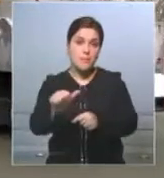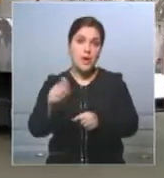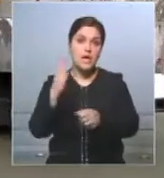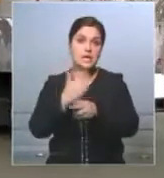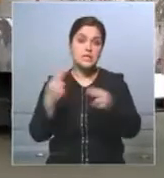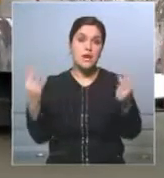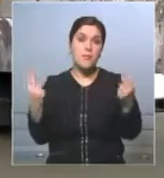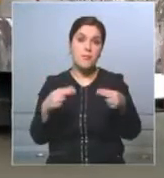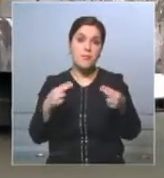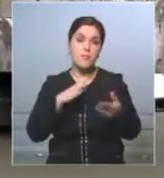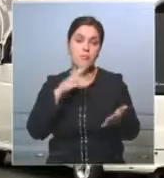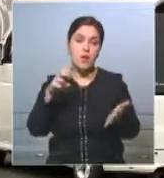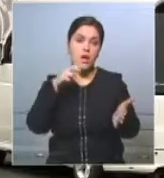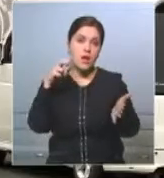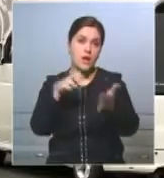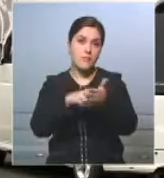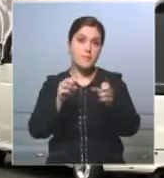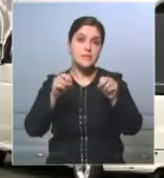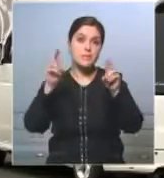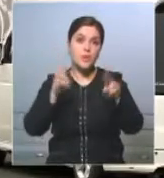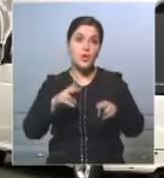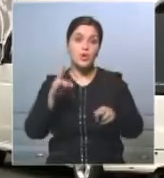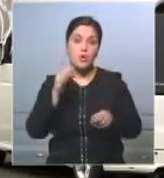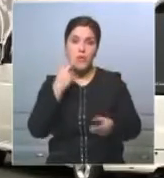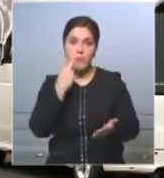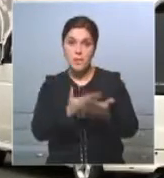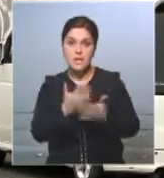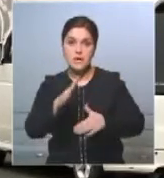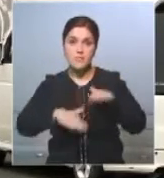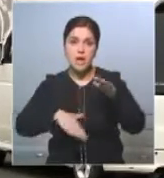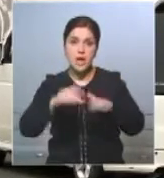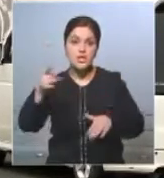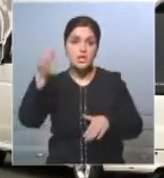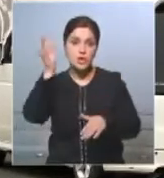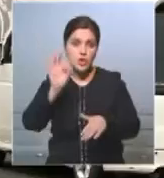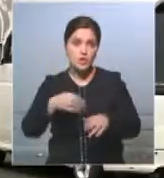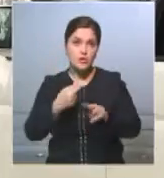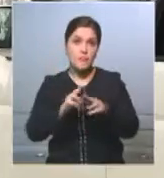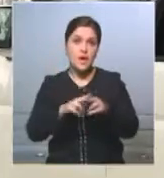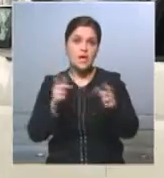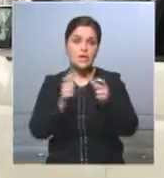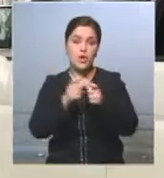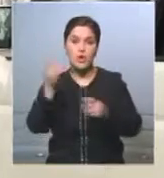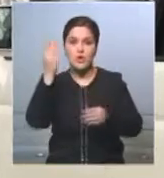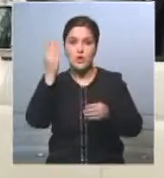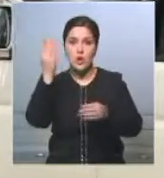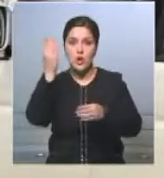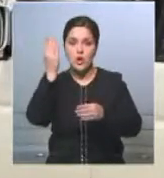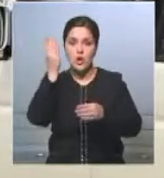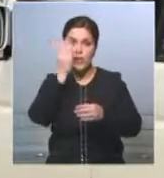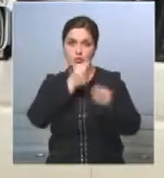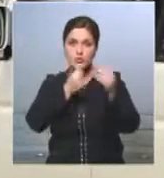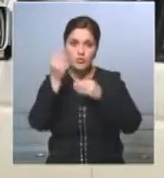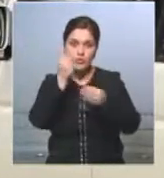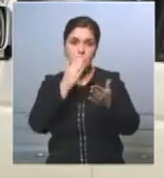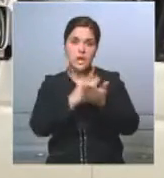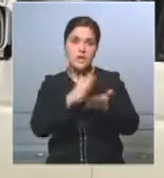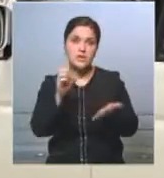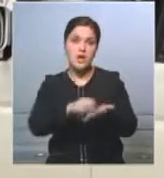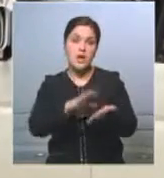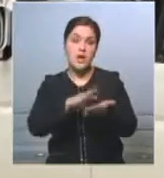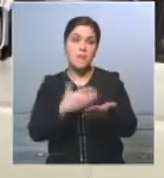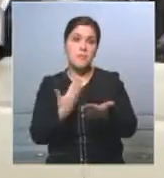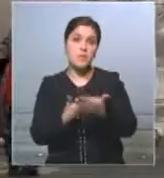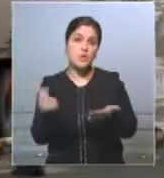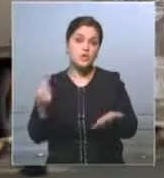пересечении пограничники ставили на них специальные отметки. Но, как показала практика, зачастую данные в этих талонах искусственно занижались. К